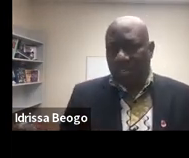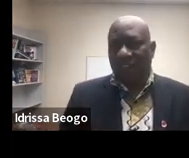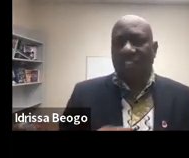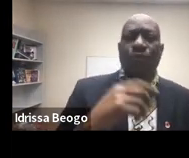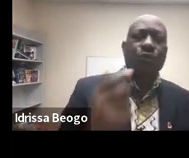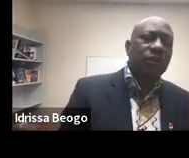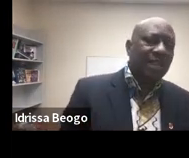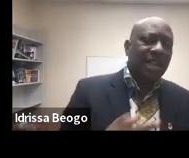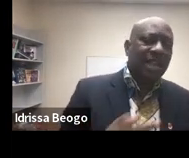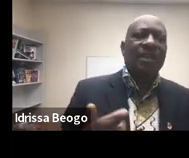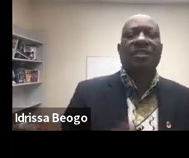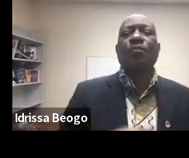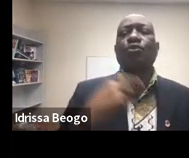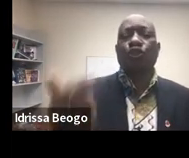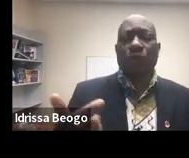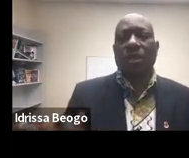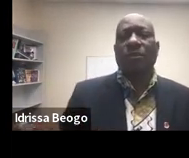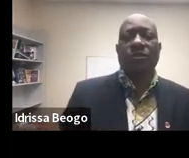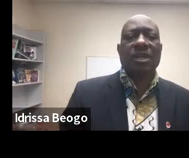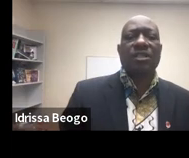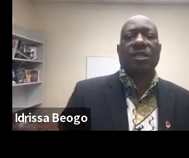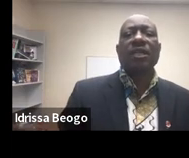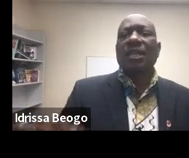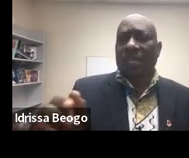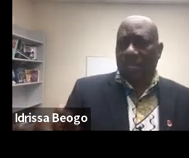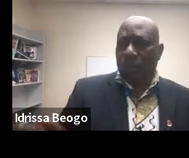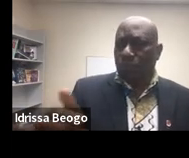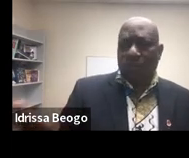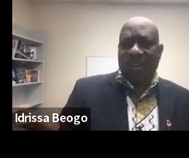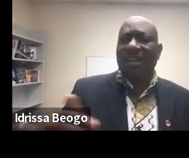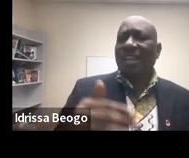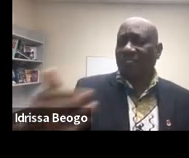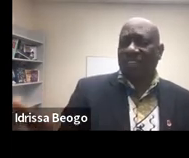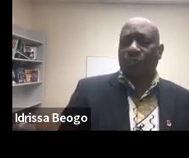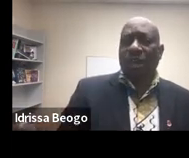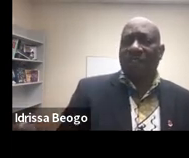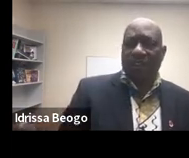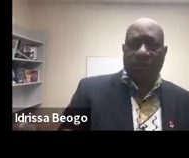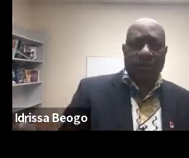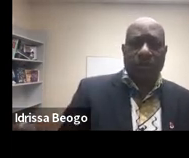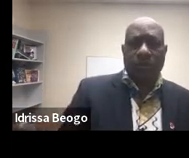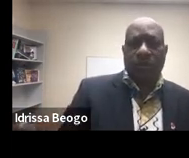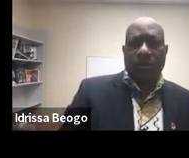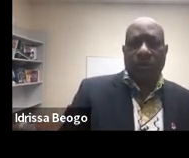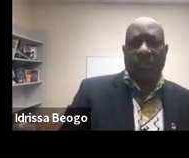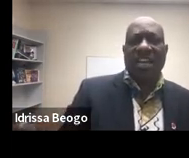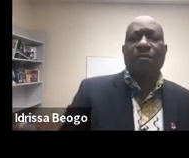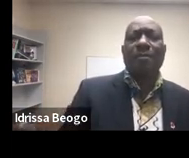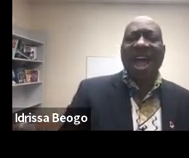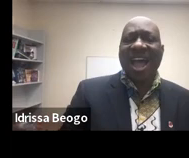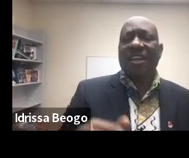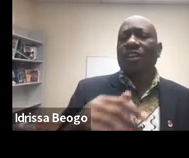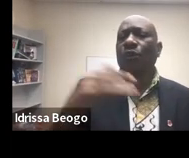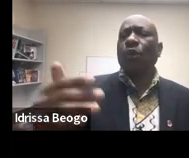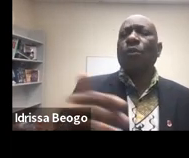se connectant à Facebook, à Skype, etc., pour joindre les personnes âgées. Et on remarquera qu'effectivement, avec le diagramme